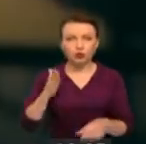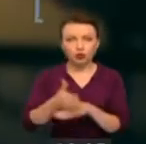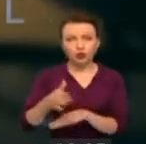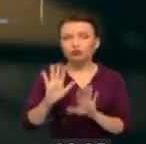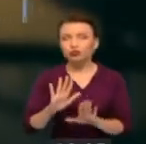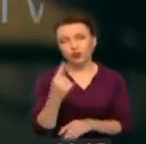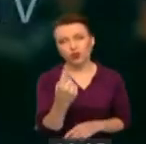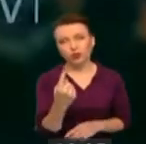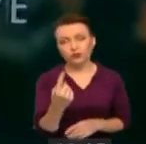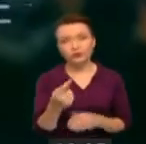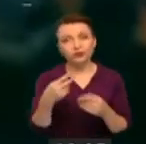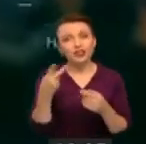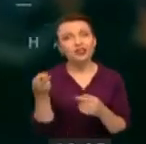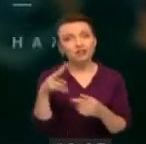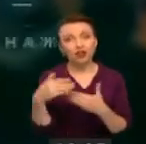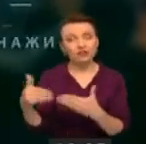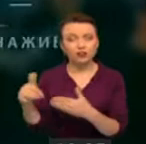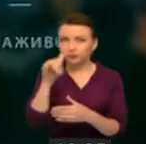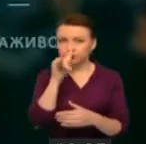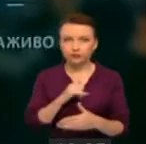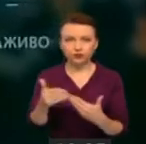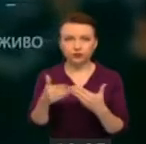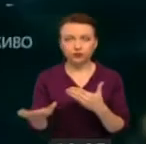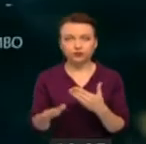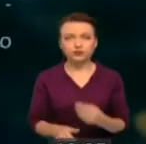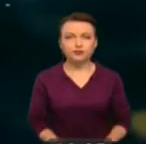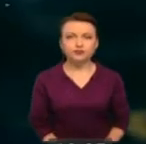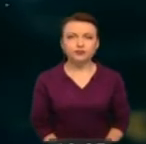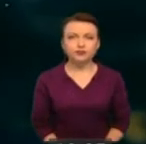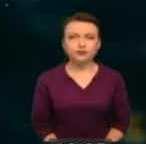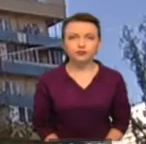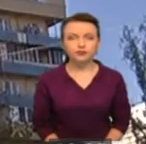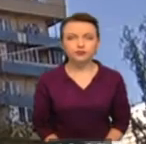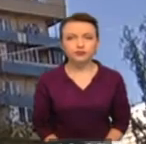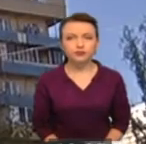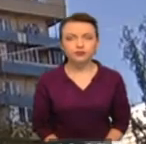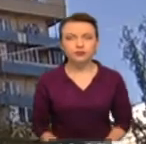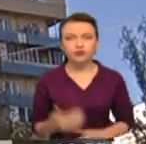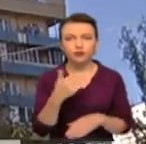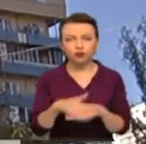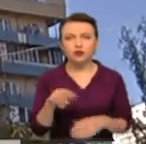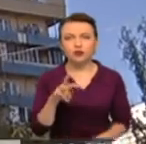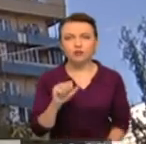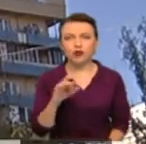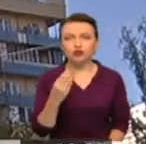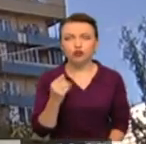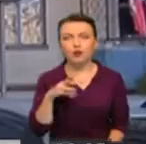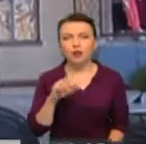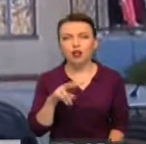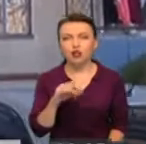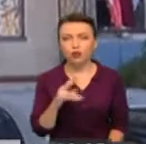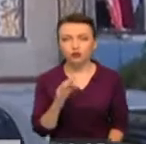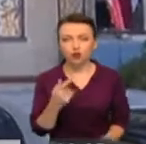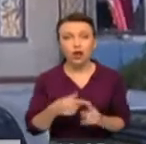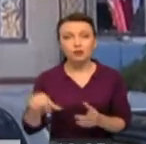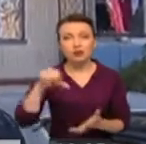одного. Двері ще двох не відчинили. Подробиці у Вадима Ярошенка. Вулиця Маршала Малиновського. Представники